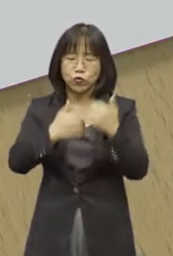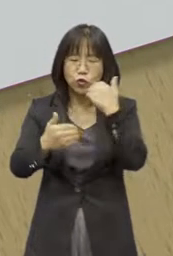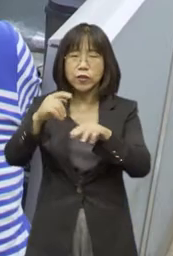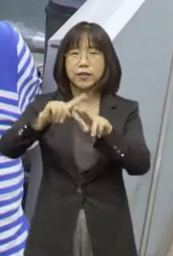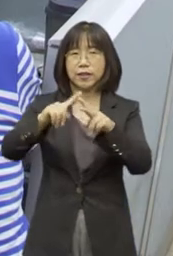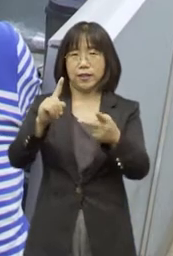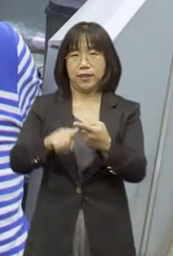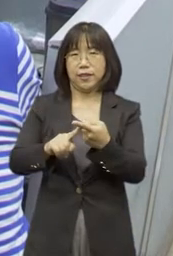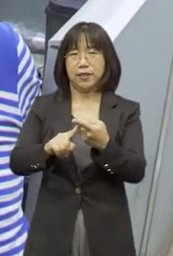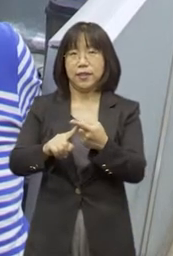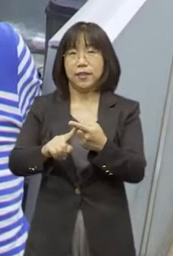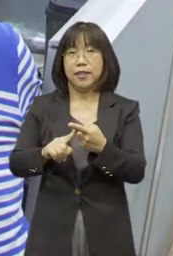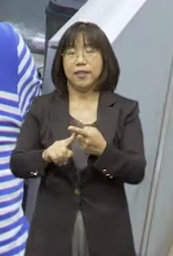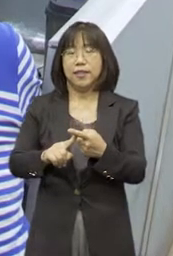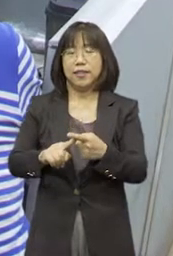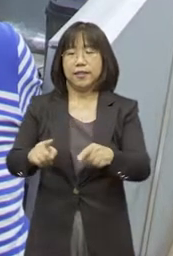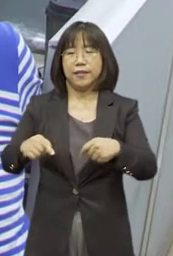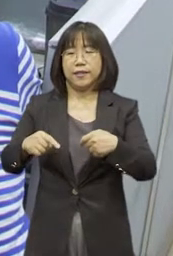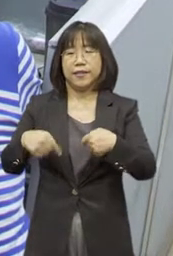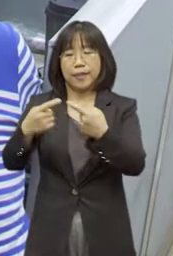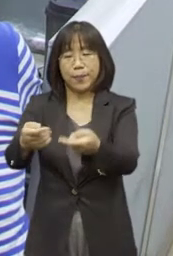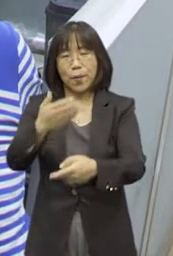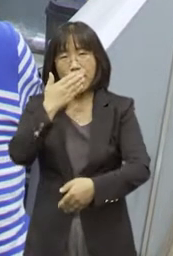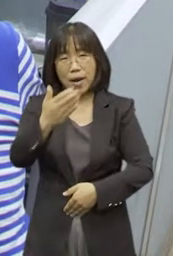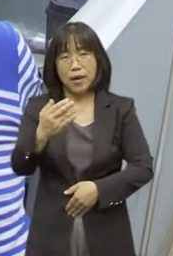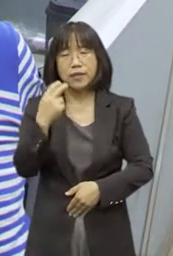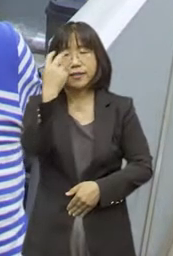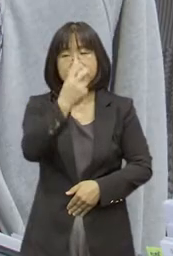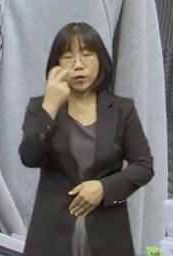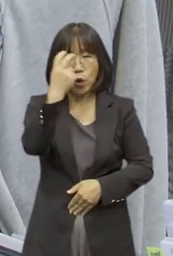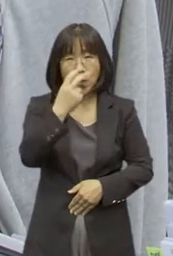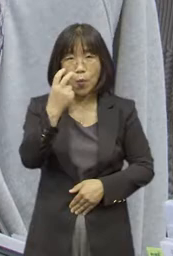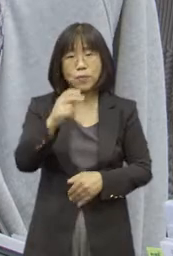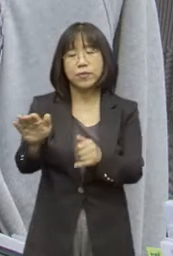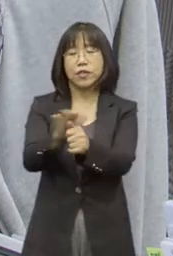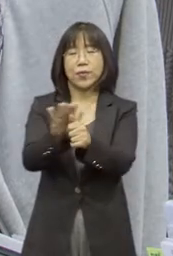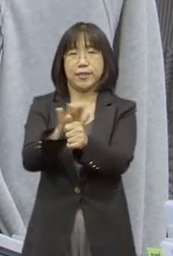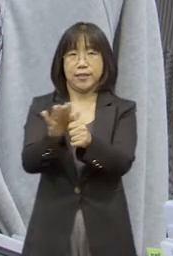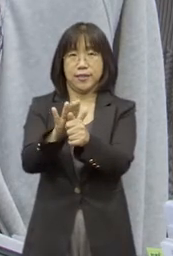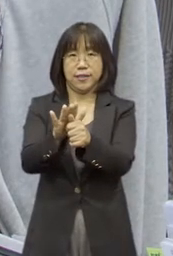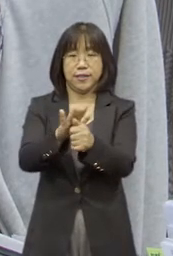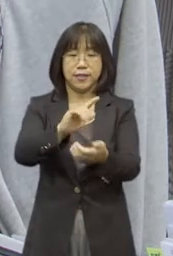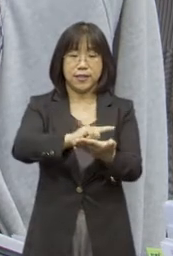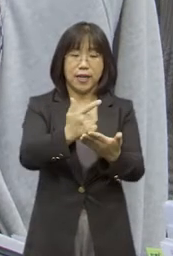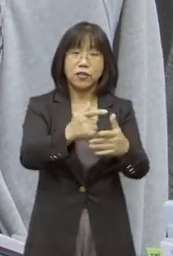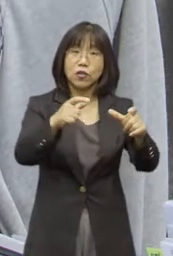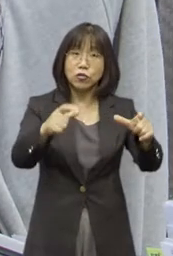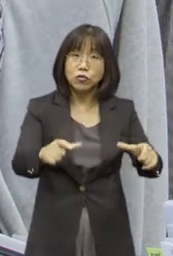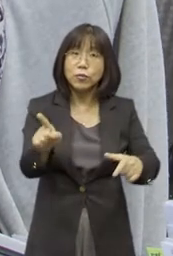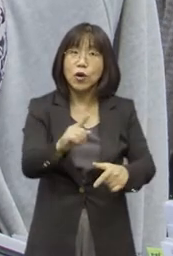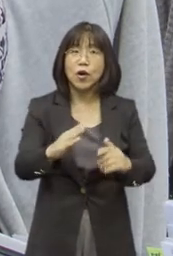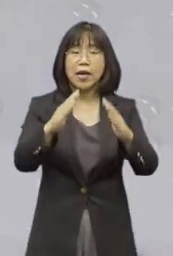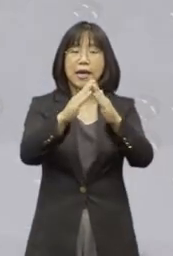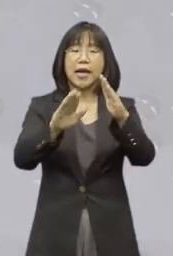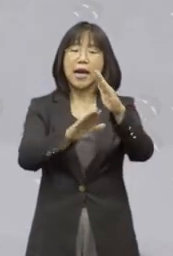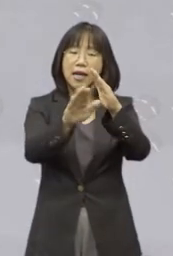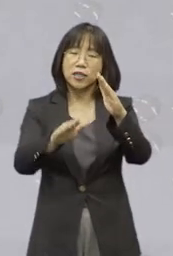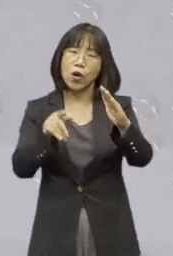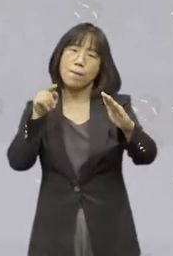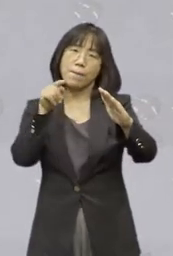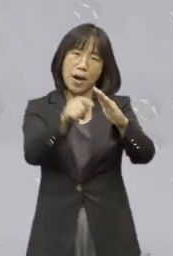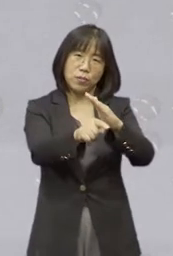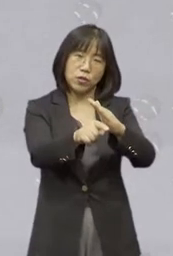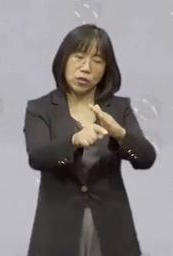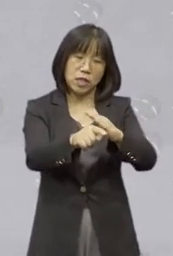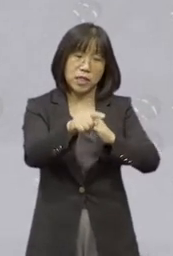찾아가 맞춤형 서비스를 연계해주는 원스톱 통합 돌봄 서비스 창구입니다. 강서구에서는 가정을